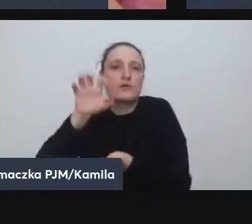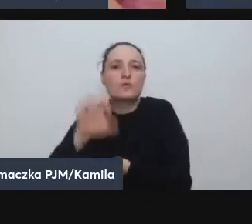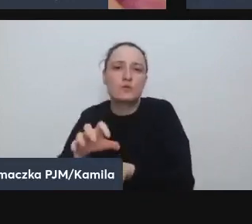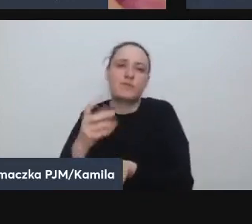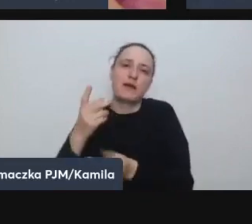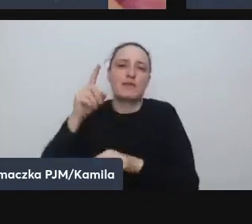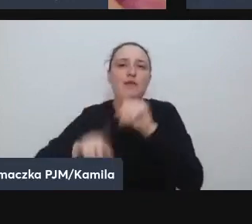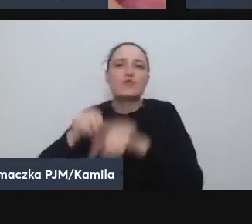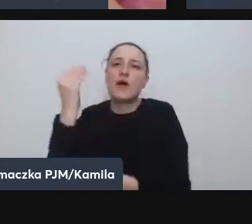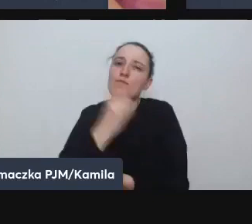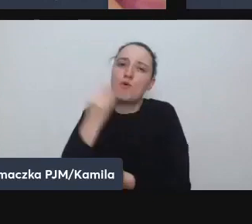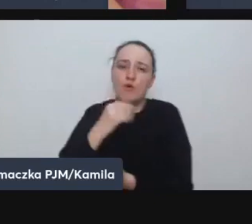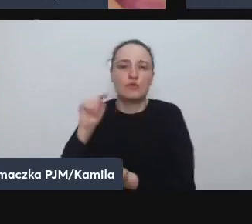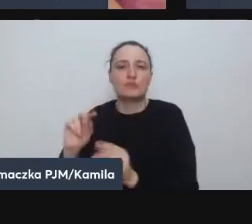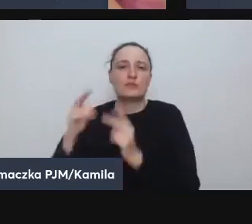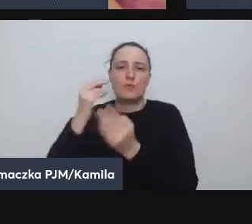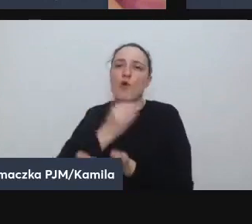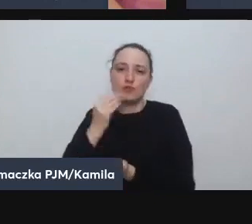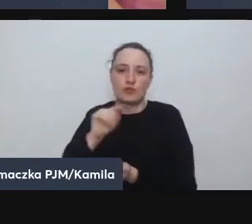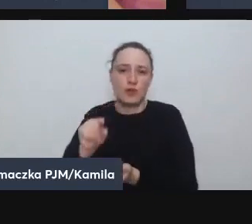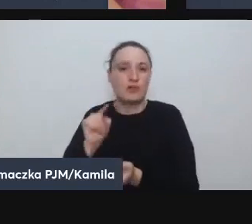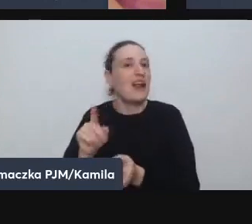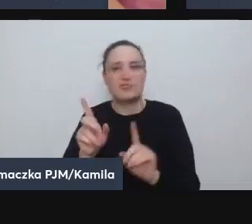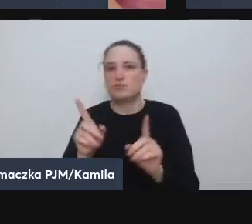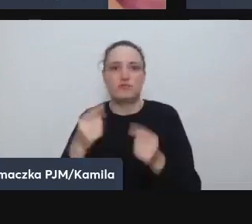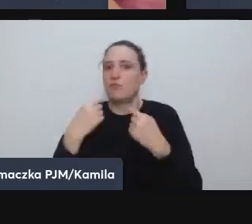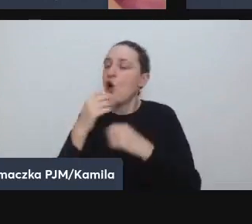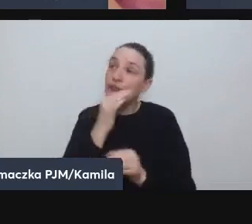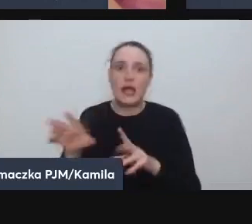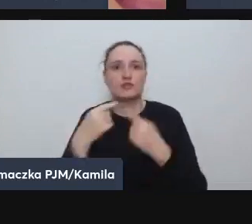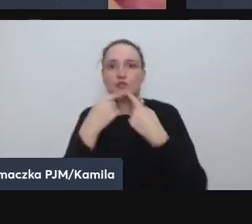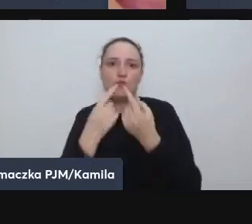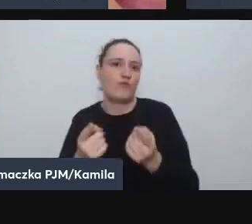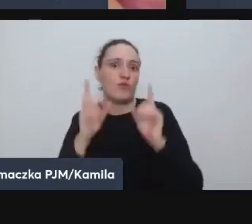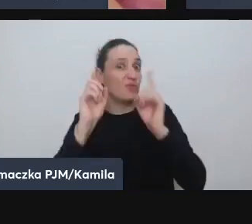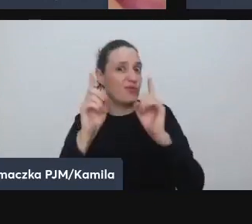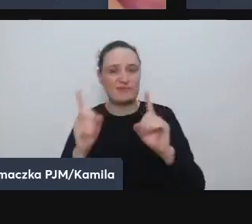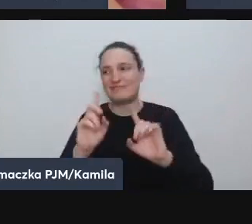naturalnych gąbkach, które są wielorazowe, no i przed nimi przestrzegam, bo one z wielu powodów nie są